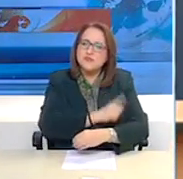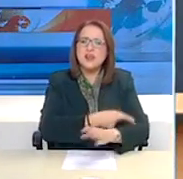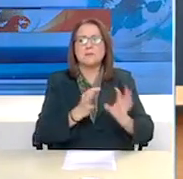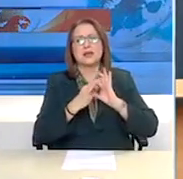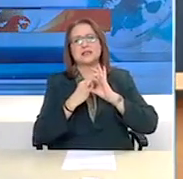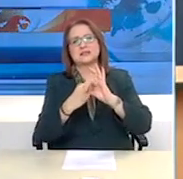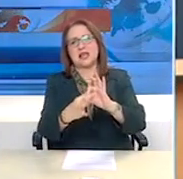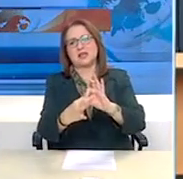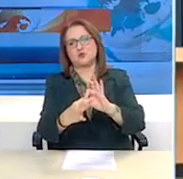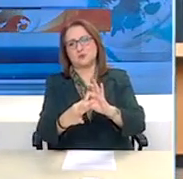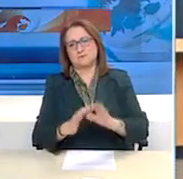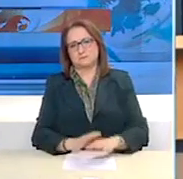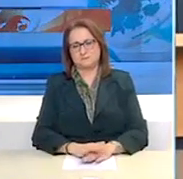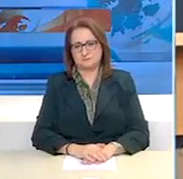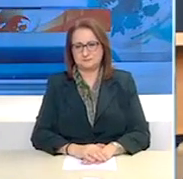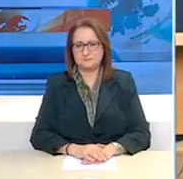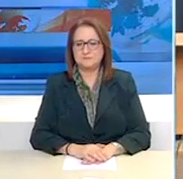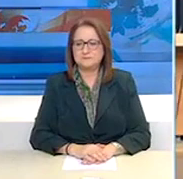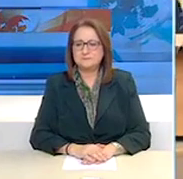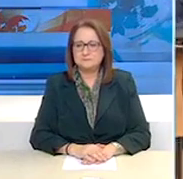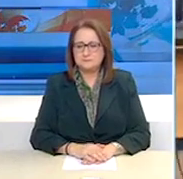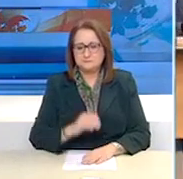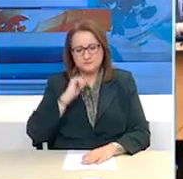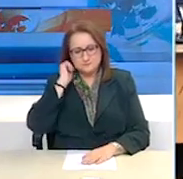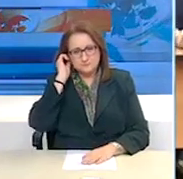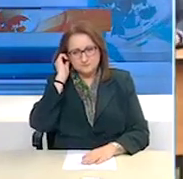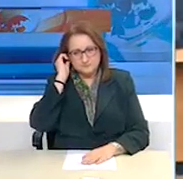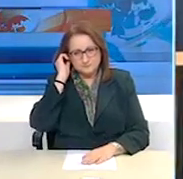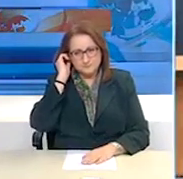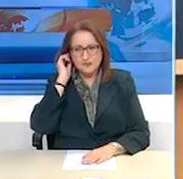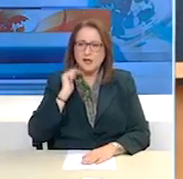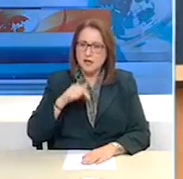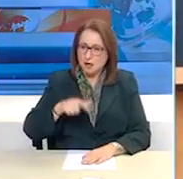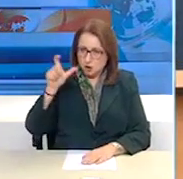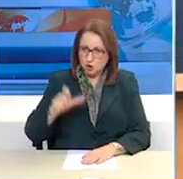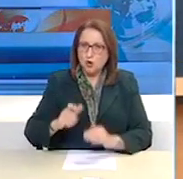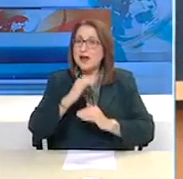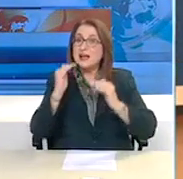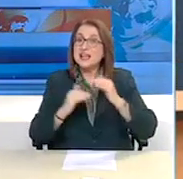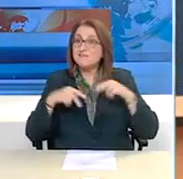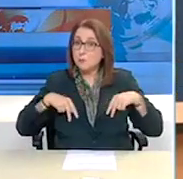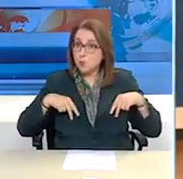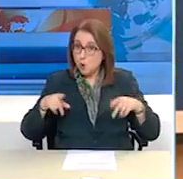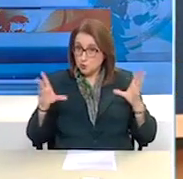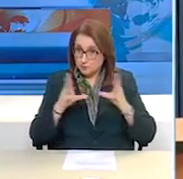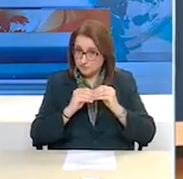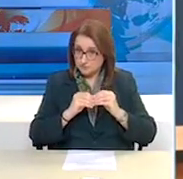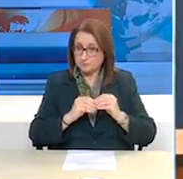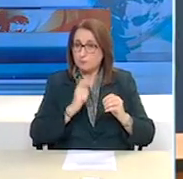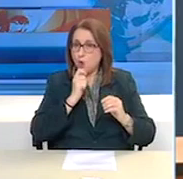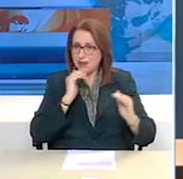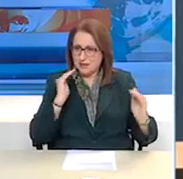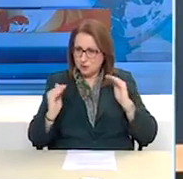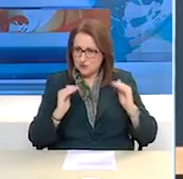Ευχαριστούμε κύριε καθηγητά. Το λόγο έχει ο κύριος Καραδαλιάς. Καλησπέρα σας με την πολιτική προστασία. Συνεχίζουμε και σήμερα να δίνουμε τη μάχη ενάντια στην